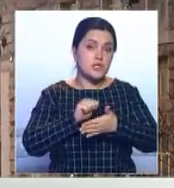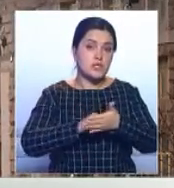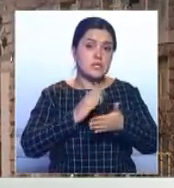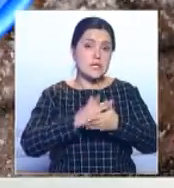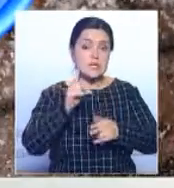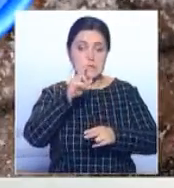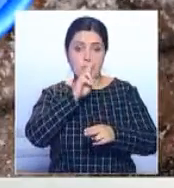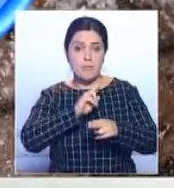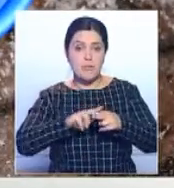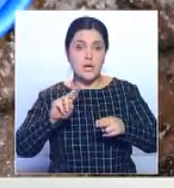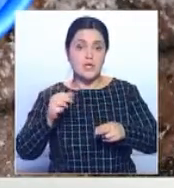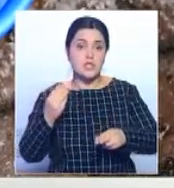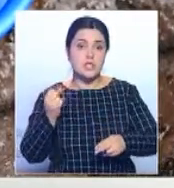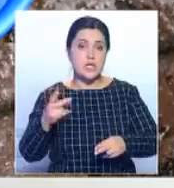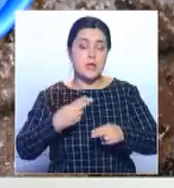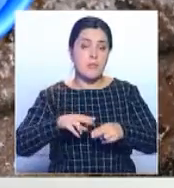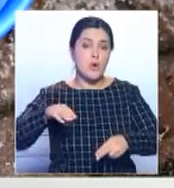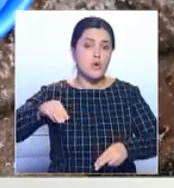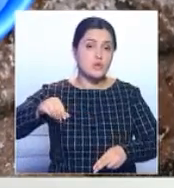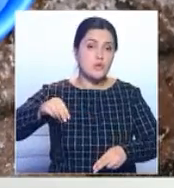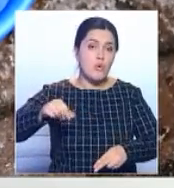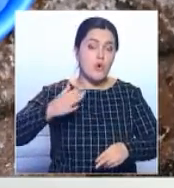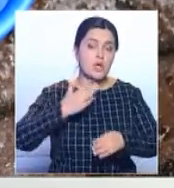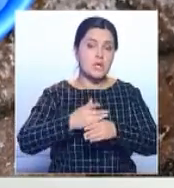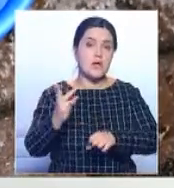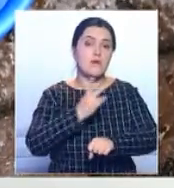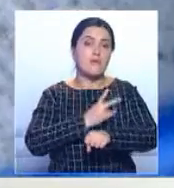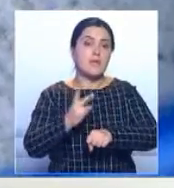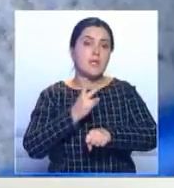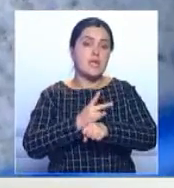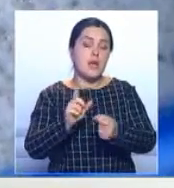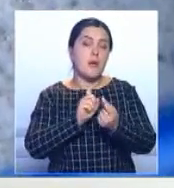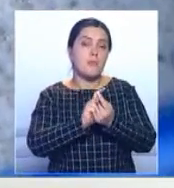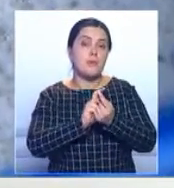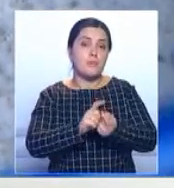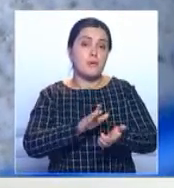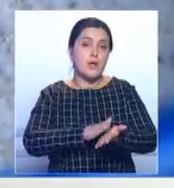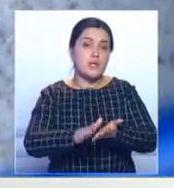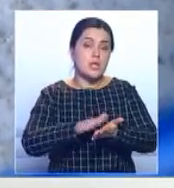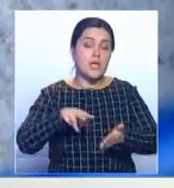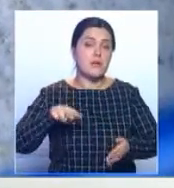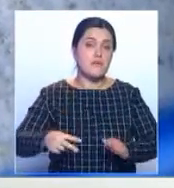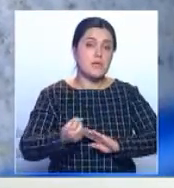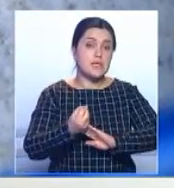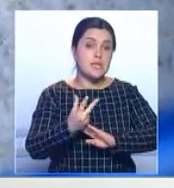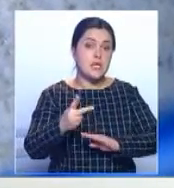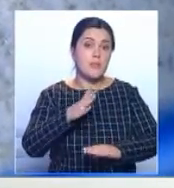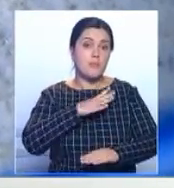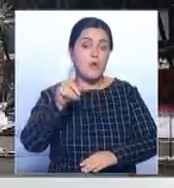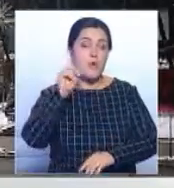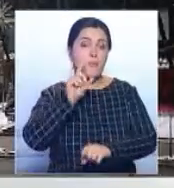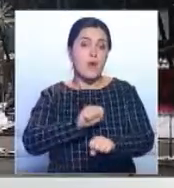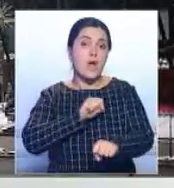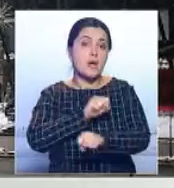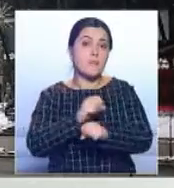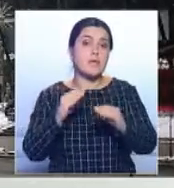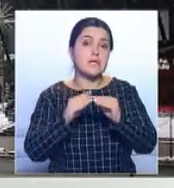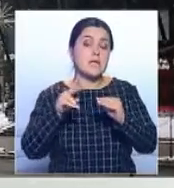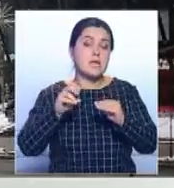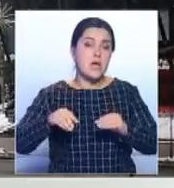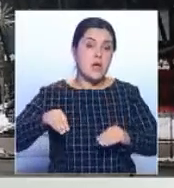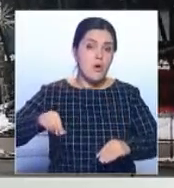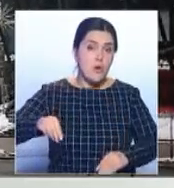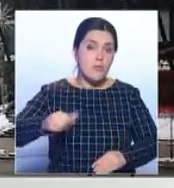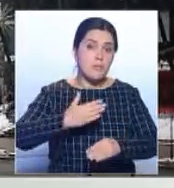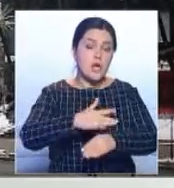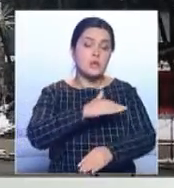говорят экологи, тонны соли, которую зимой используют для борьбы с гололедом. В 2013-м планировали ввести 10-летний мораторий на посыпание солью главной улицы